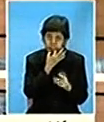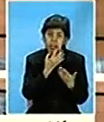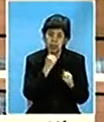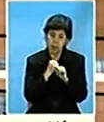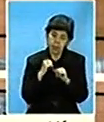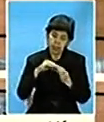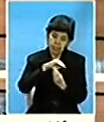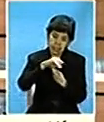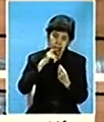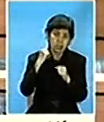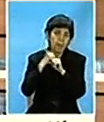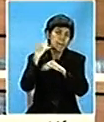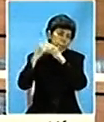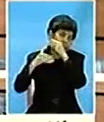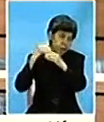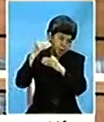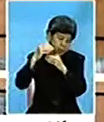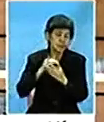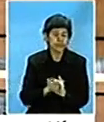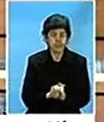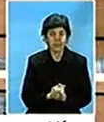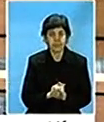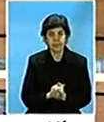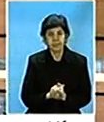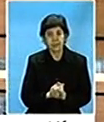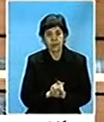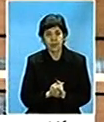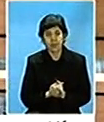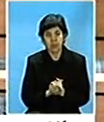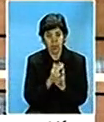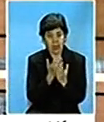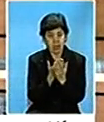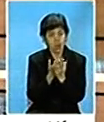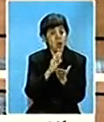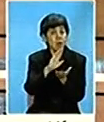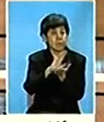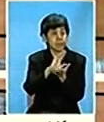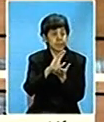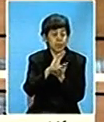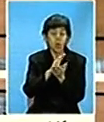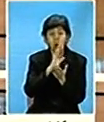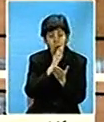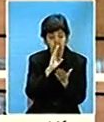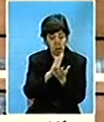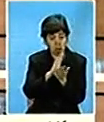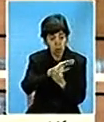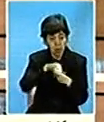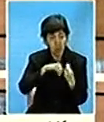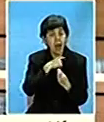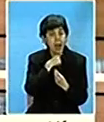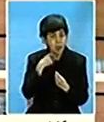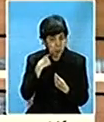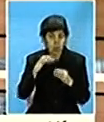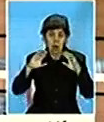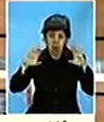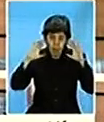พัฒนาเศรษฐกิจให้เติบโตดีขึ้นเป็นปกติตรงนี้นะครับแต่ในงบตรงนี้แน่นอนเมื่อขาดดุลตรงนี้รัฐบ